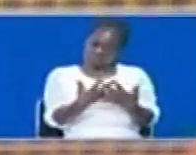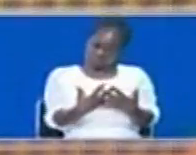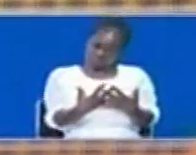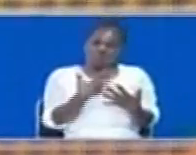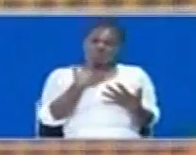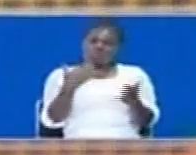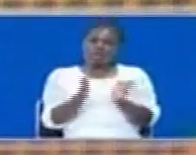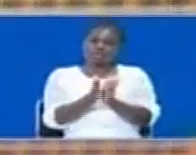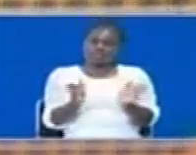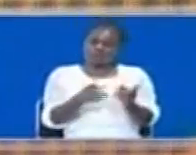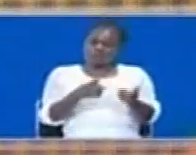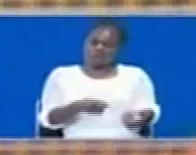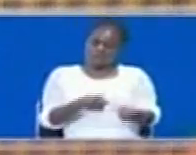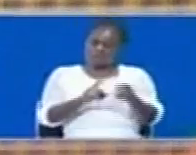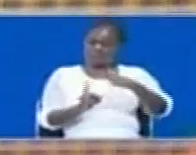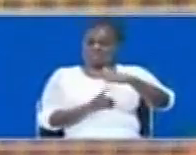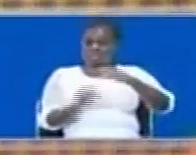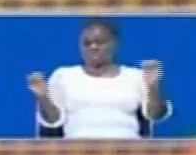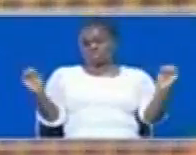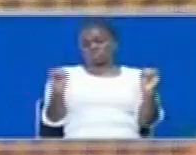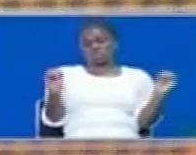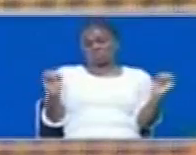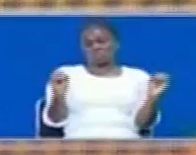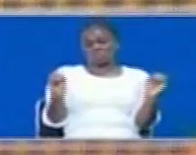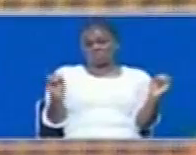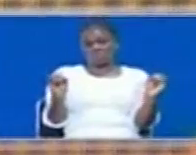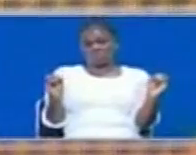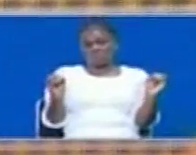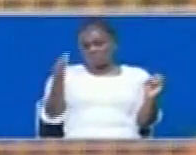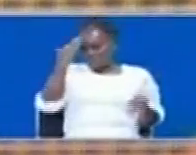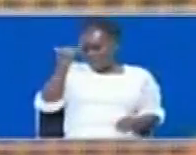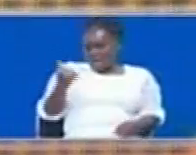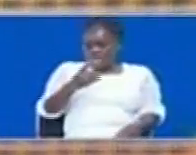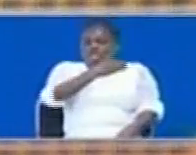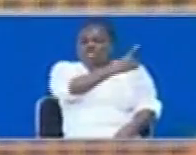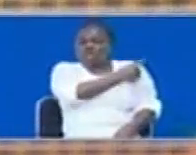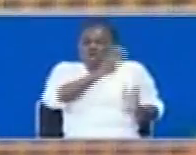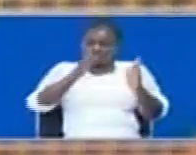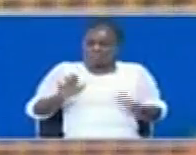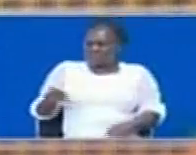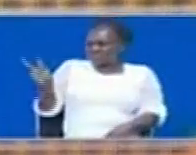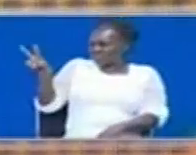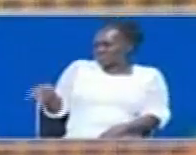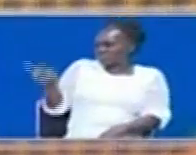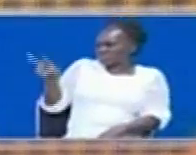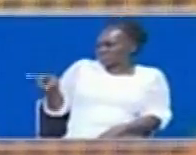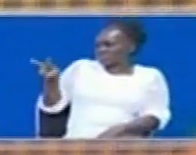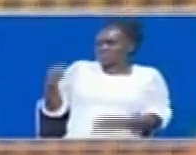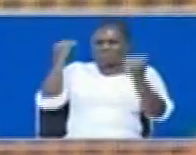amewataka wananchi kutoilaumu wizara kwa kufungwa kwa viongozi wa KMPDU kwani madaktari waliidharau mahakama.